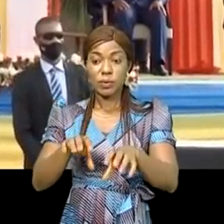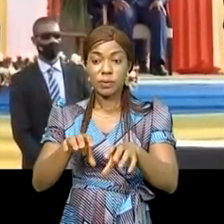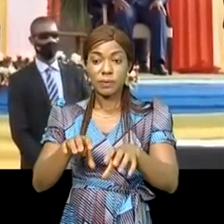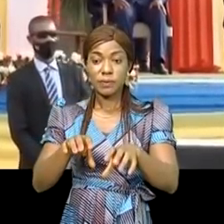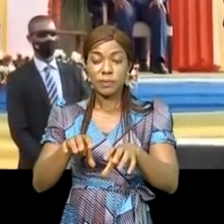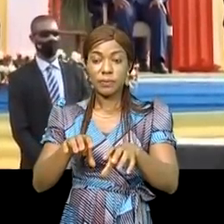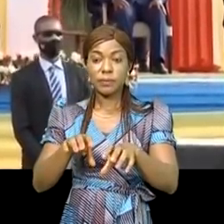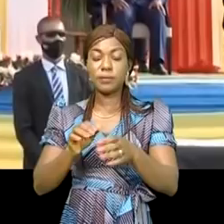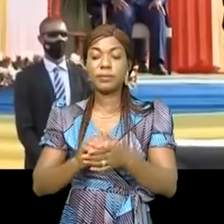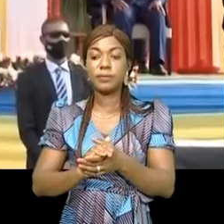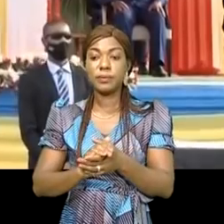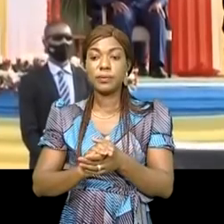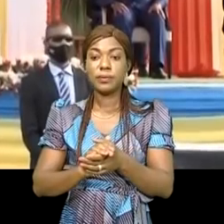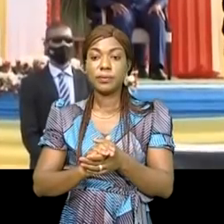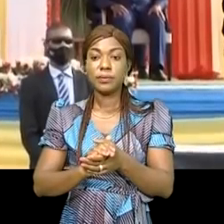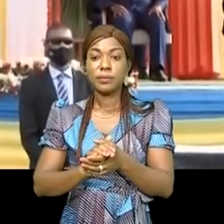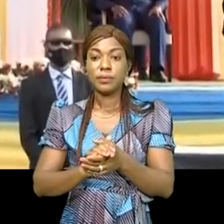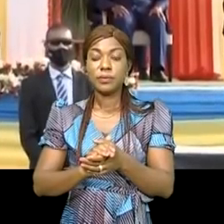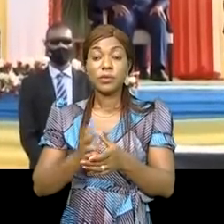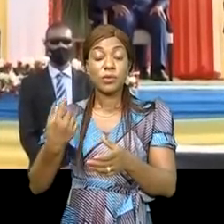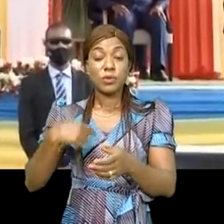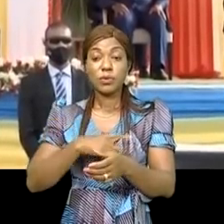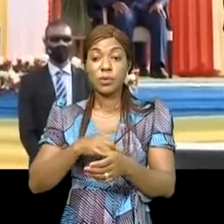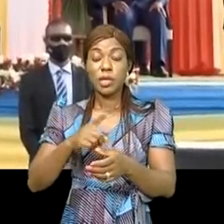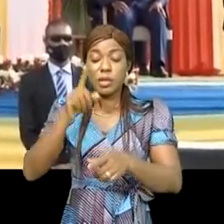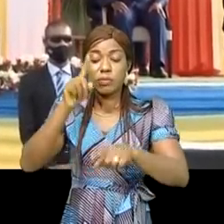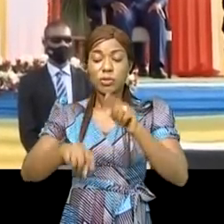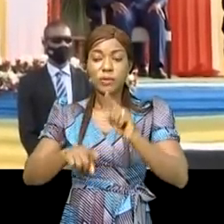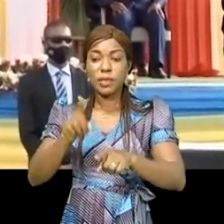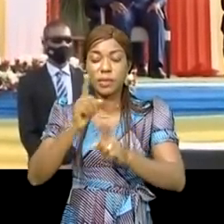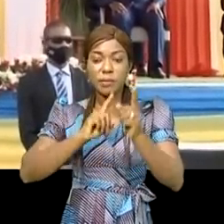African community without Congo. Nous ne pouvons pas parler de la communauté